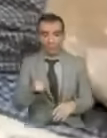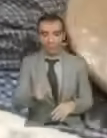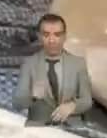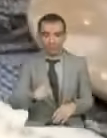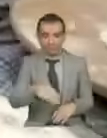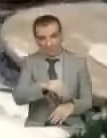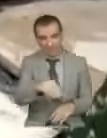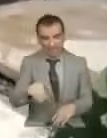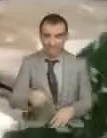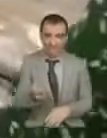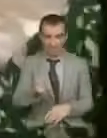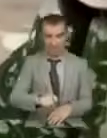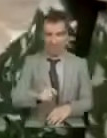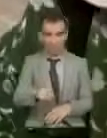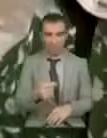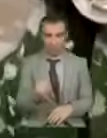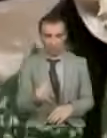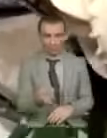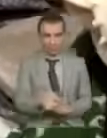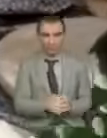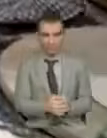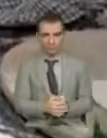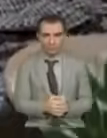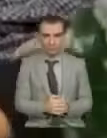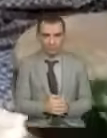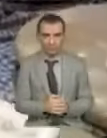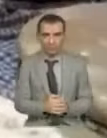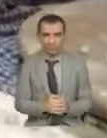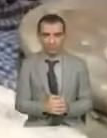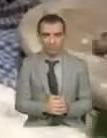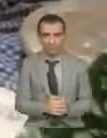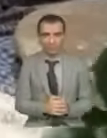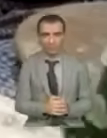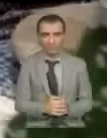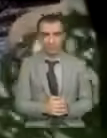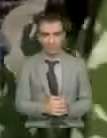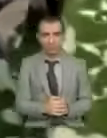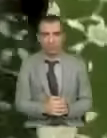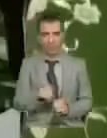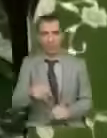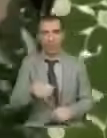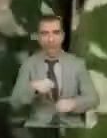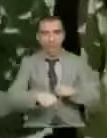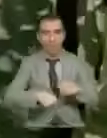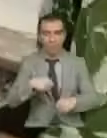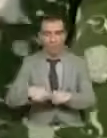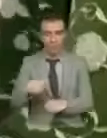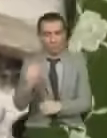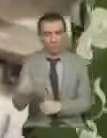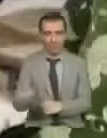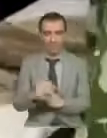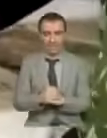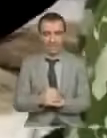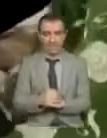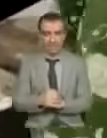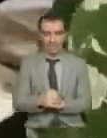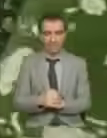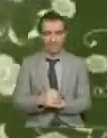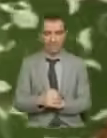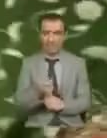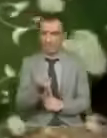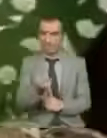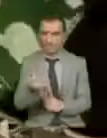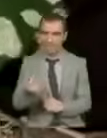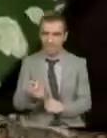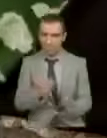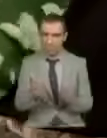şöyle serpelim. Şöyle, güzel mi? Evet, çok güzel. Tamam. Ve bu hamurumuzu vereyim ben size. Üzerine birazcık